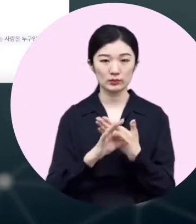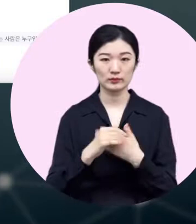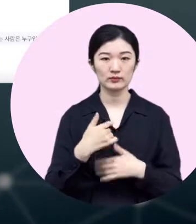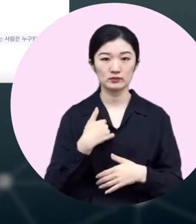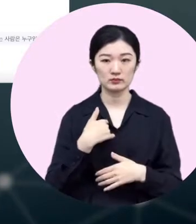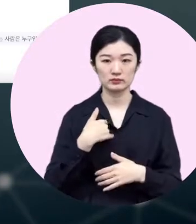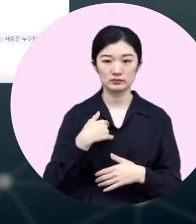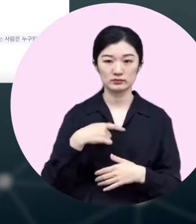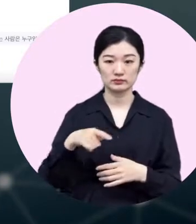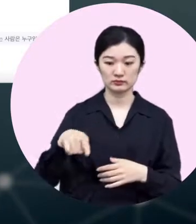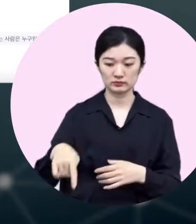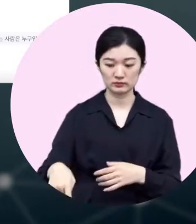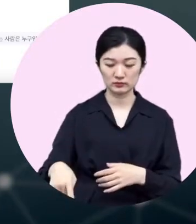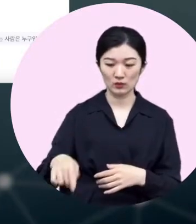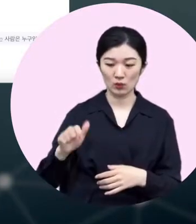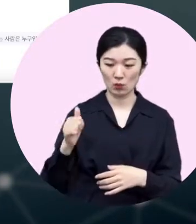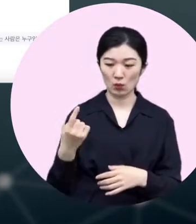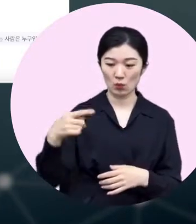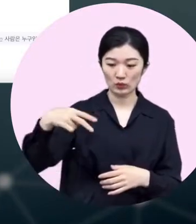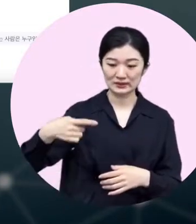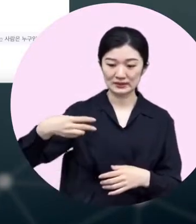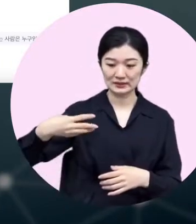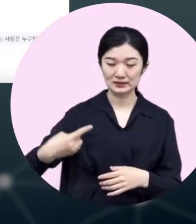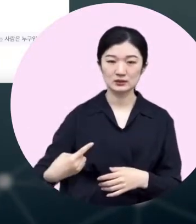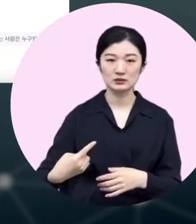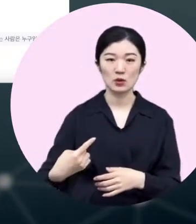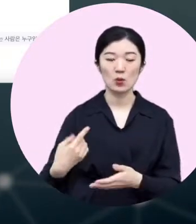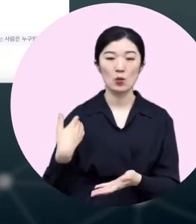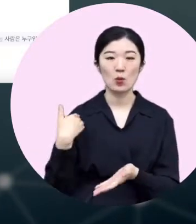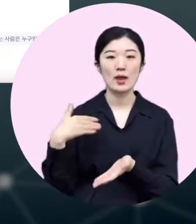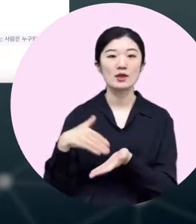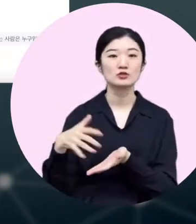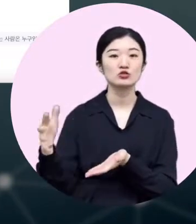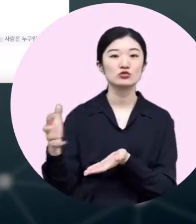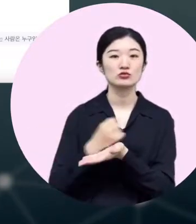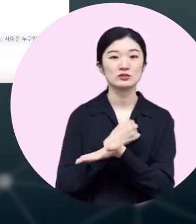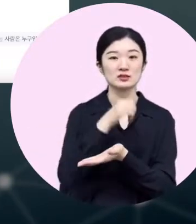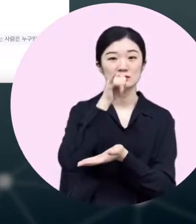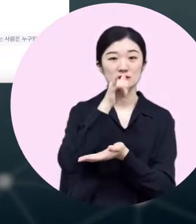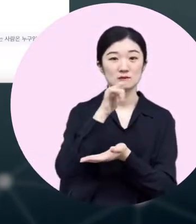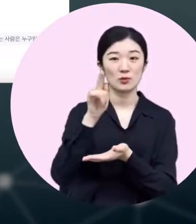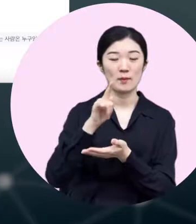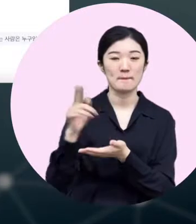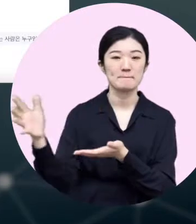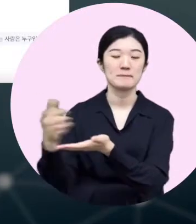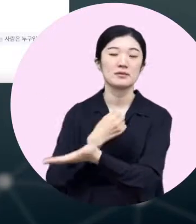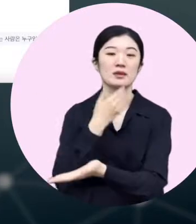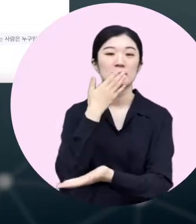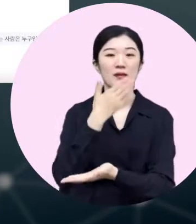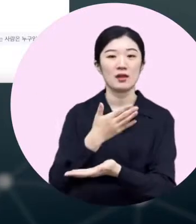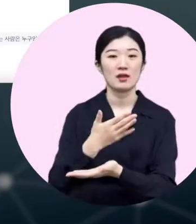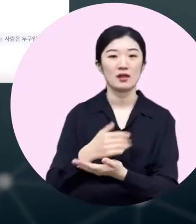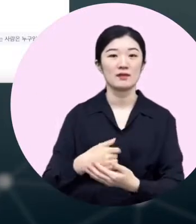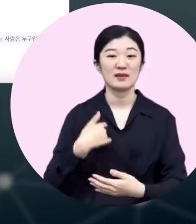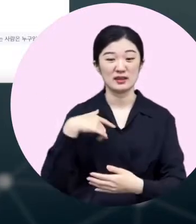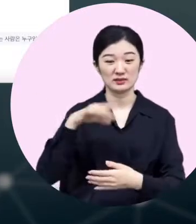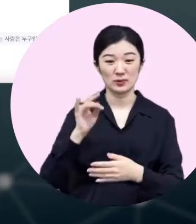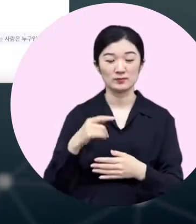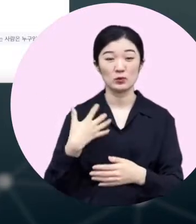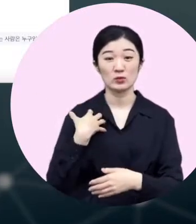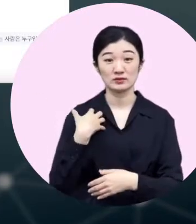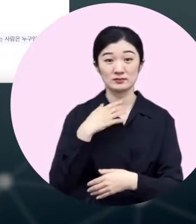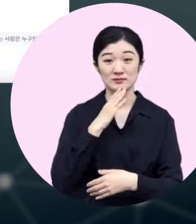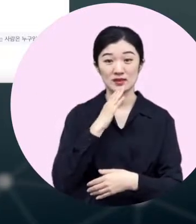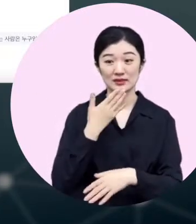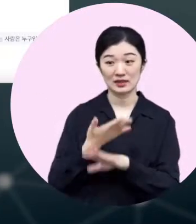목록 밑에 호스트 회수라는 게 있어요. 그러니까 언제든지 호스트를 뺏어올 수 있다는 거죠. 최초의 호스트는. 그래서 호스트